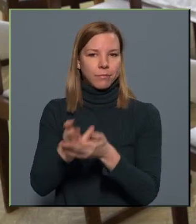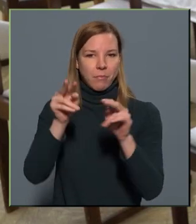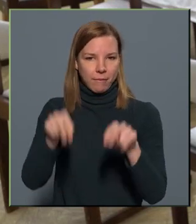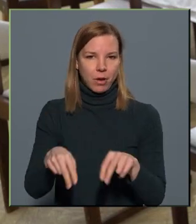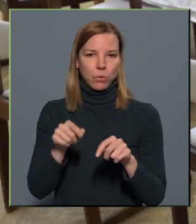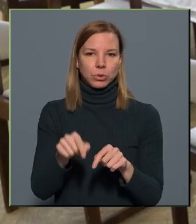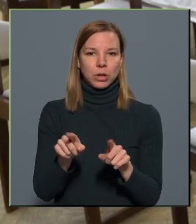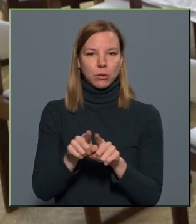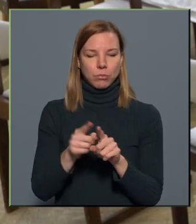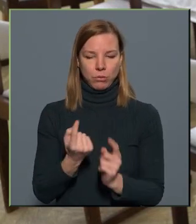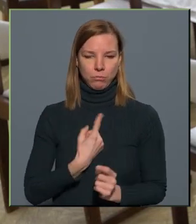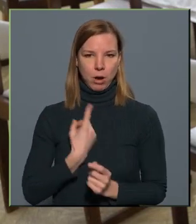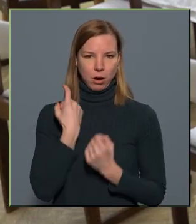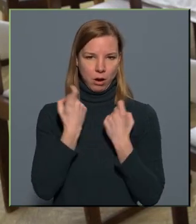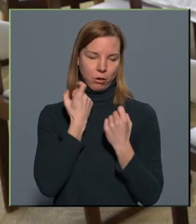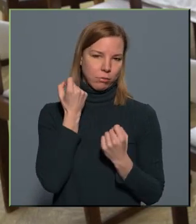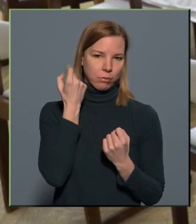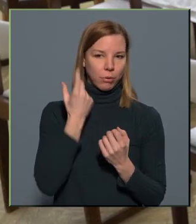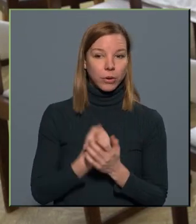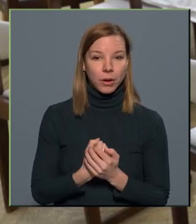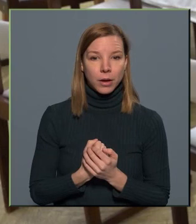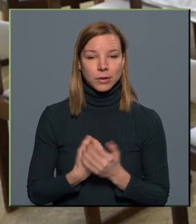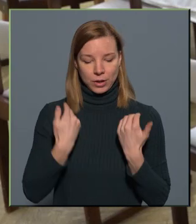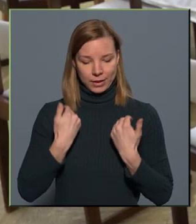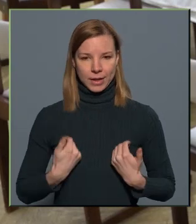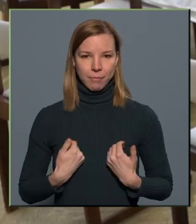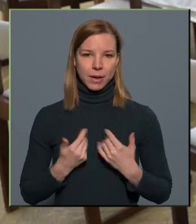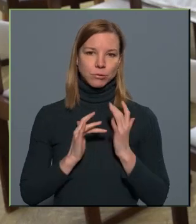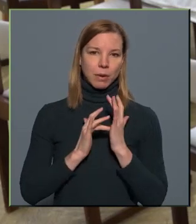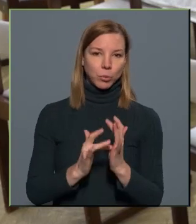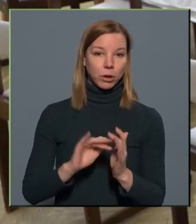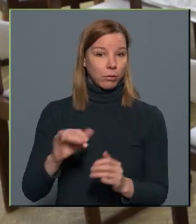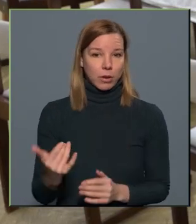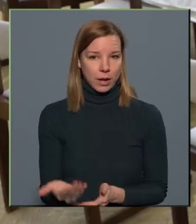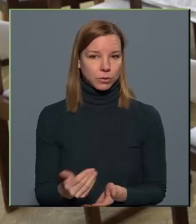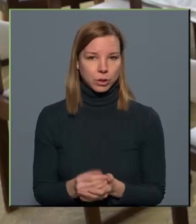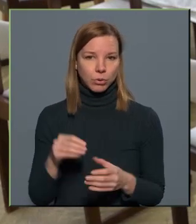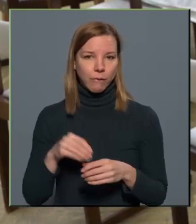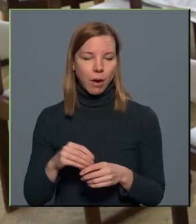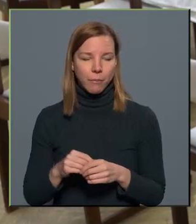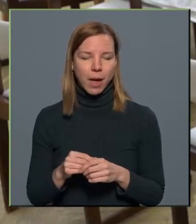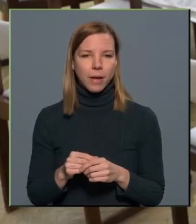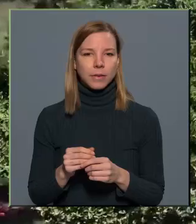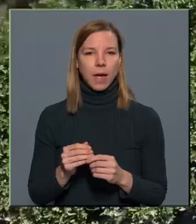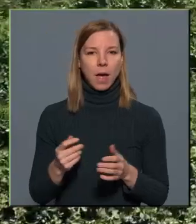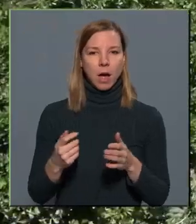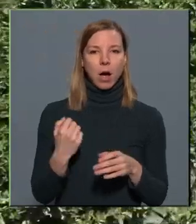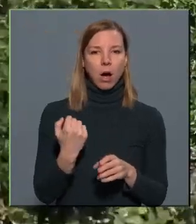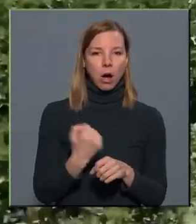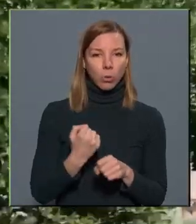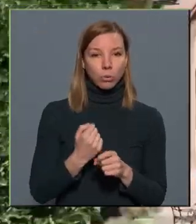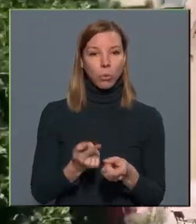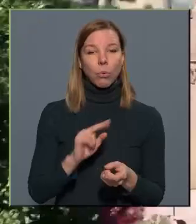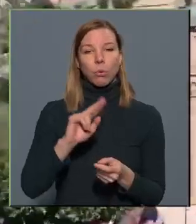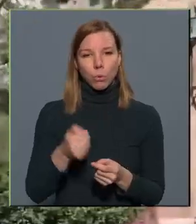ez egyébként az ő személyes bemutatkozása is egy ilyen film, mert sok mindent elárul az alkotóról. Weber